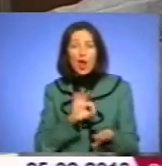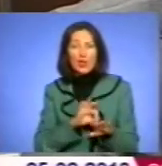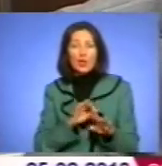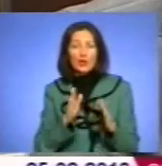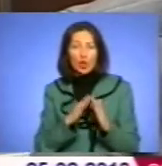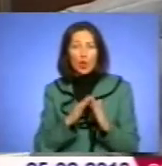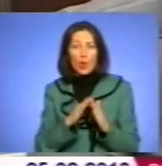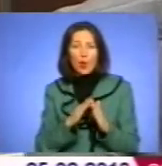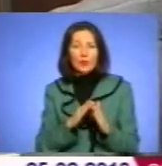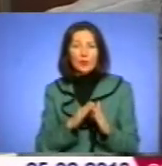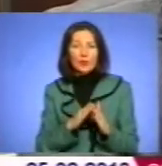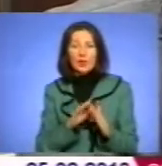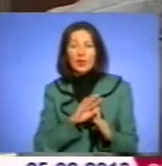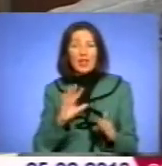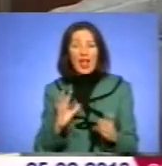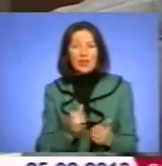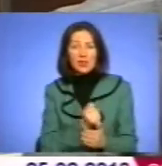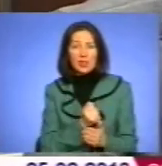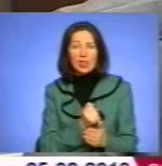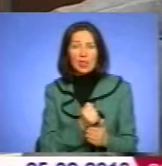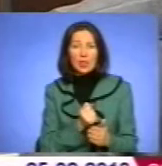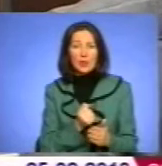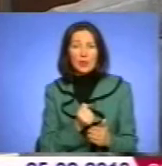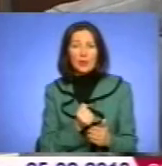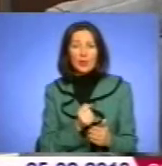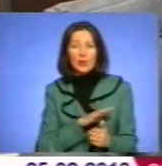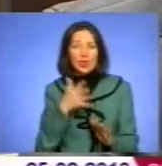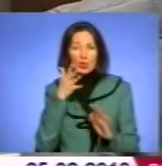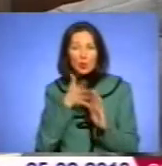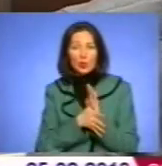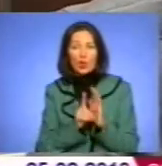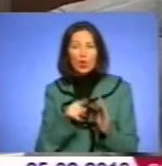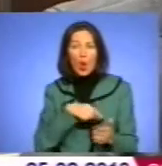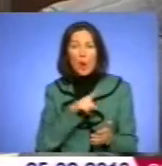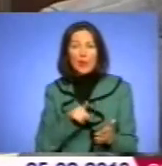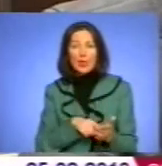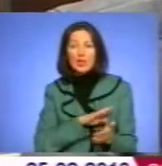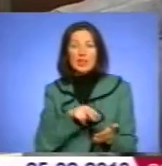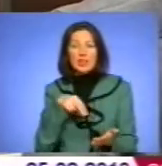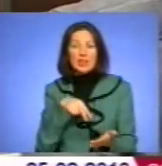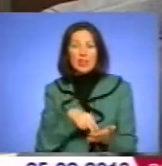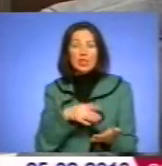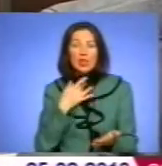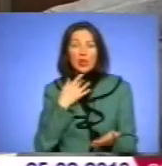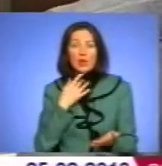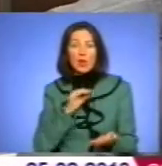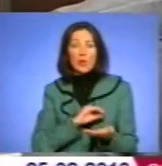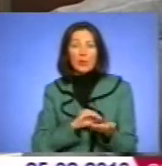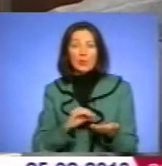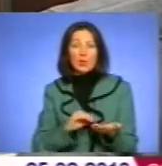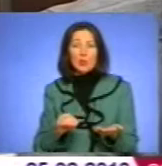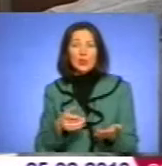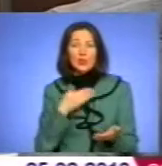Тобто не встигли, не зрозуміли, що питання не ставилось на голосування, а запис на виступ, і